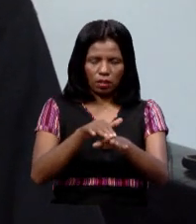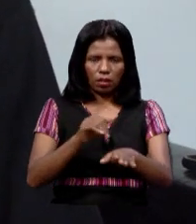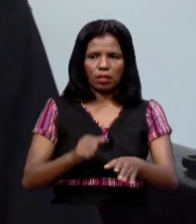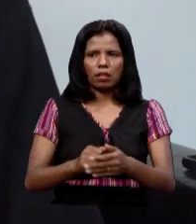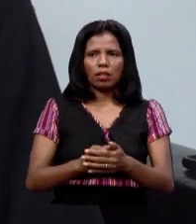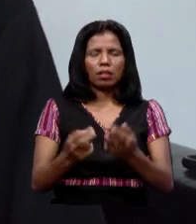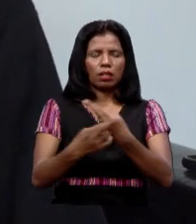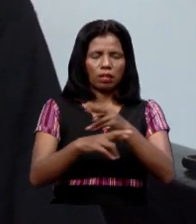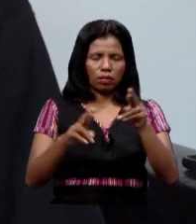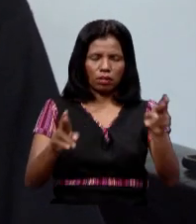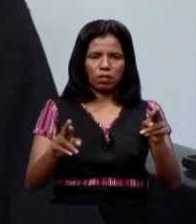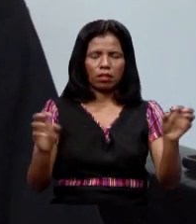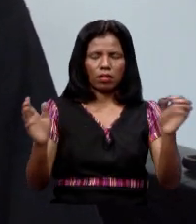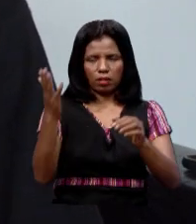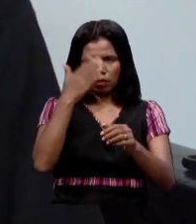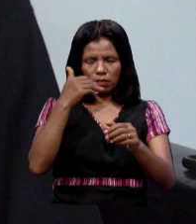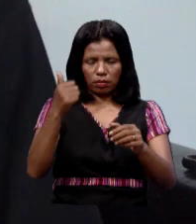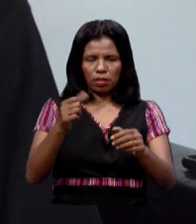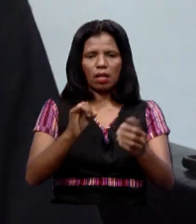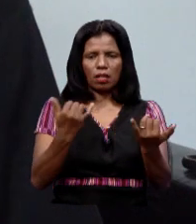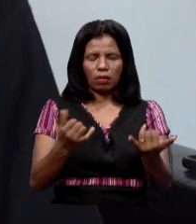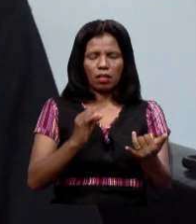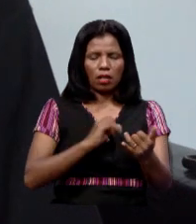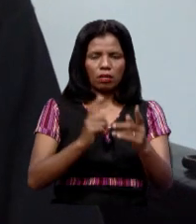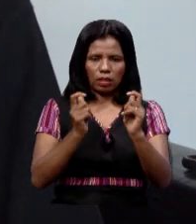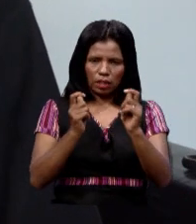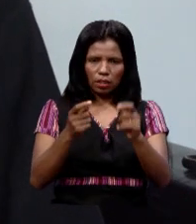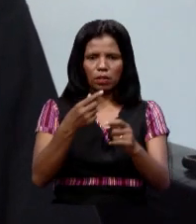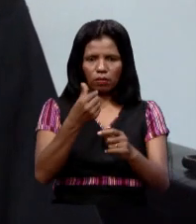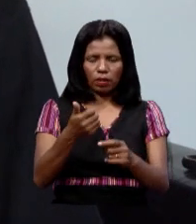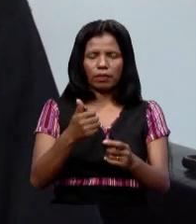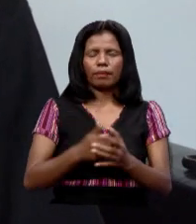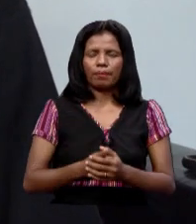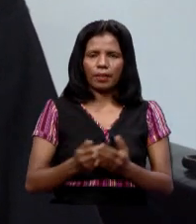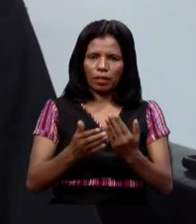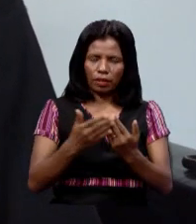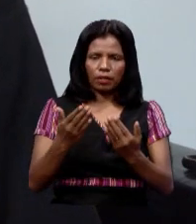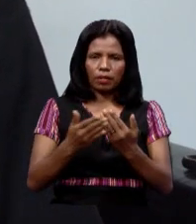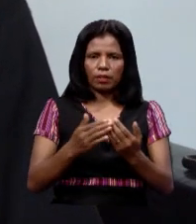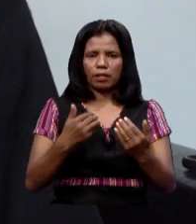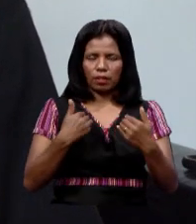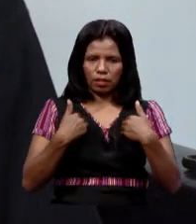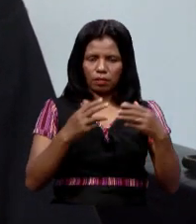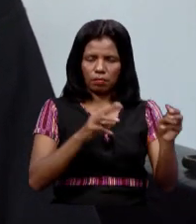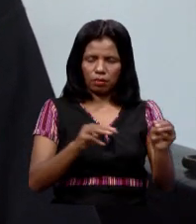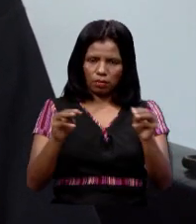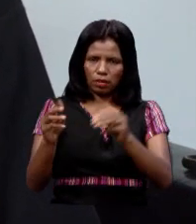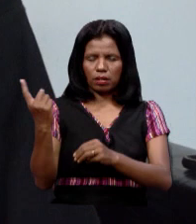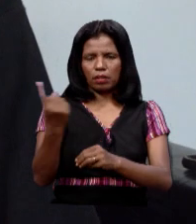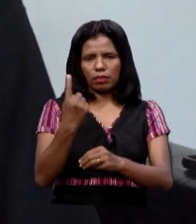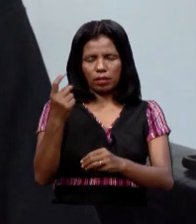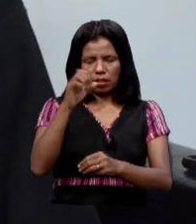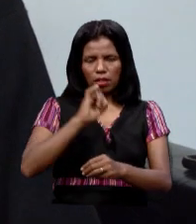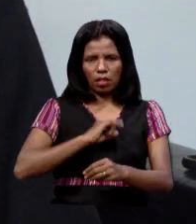ikus ne ladung fura kan nia sida gor ne me aku kok itu entuan iha mudansa nafatin hawi studa